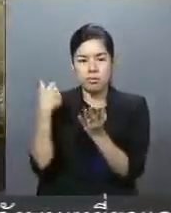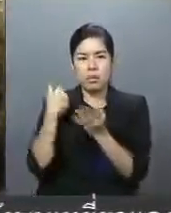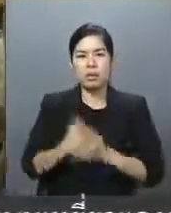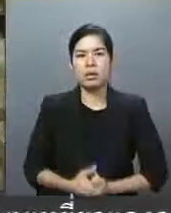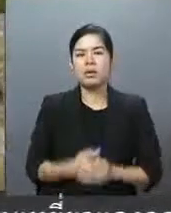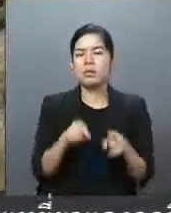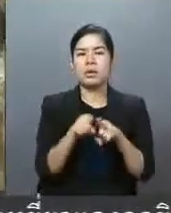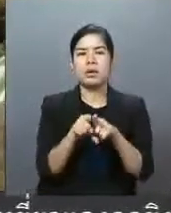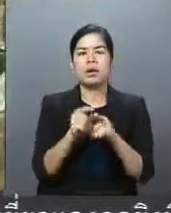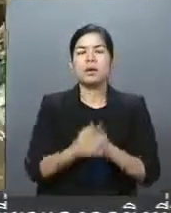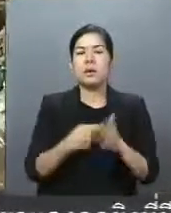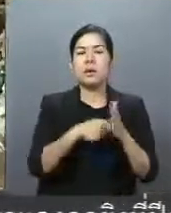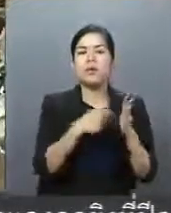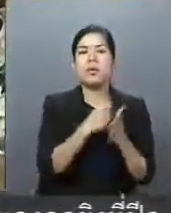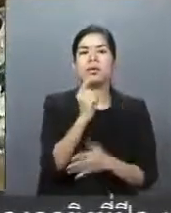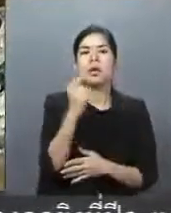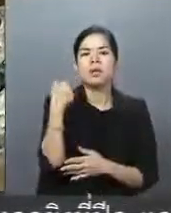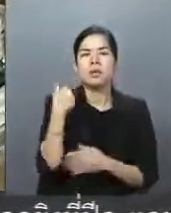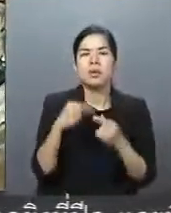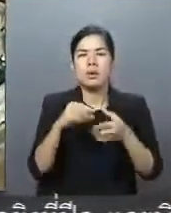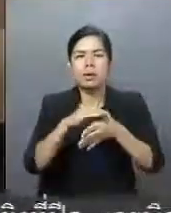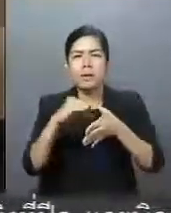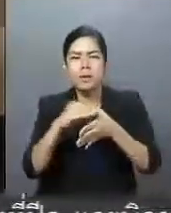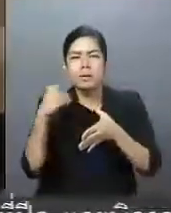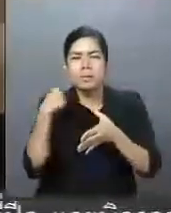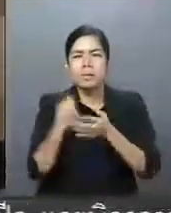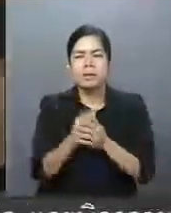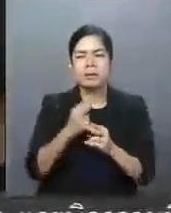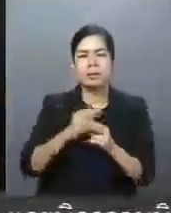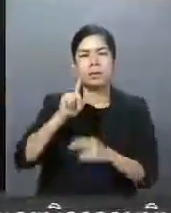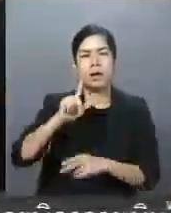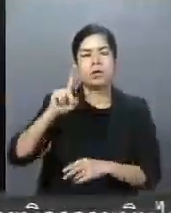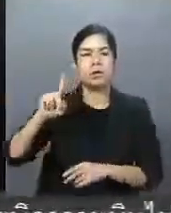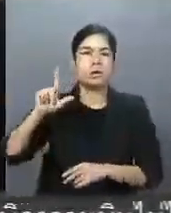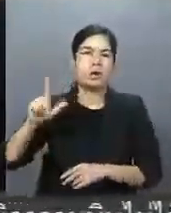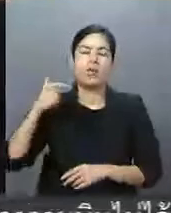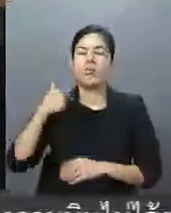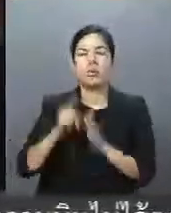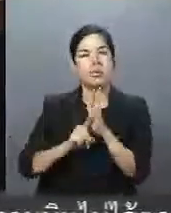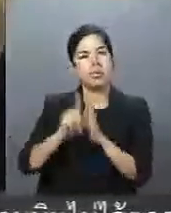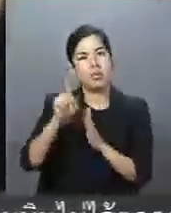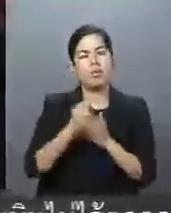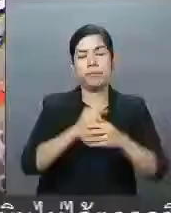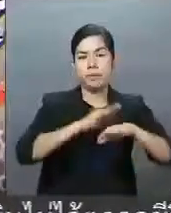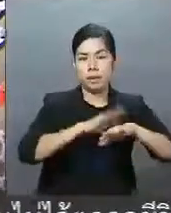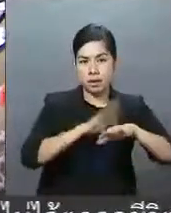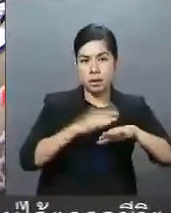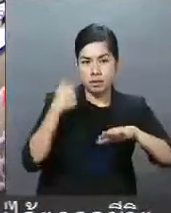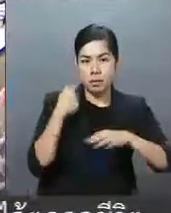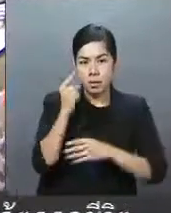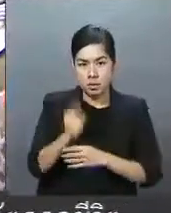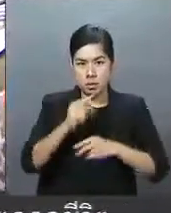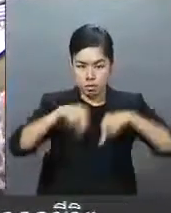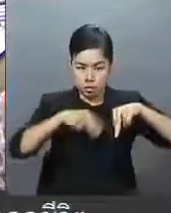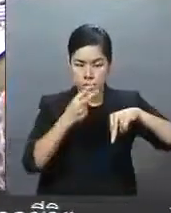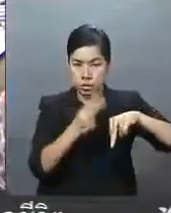กันเนื่องจากมีปริมาณไขมันที่ไม่ดีหรือ LDL ค่อนข้างสูงจึงแนะนำให้ผู้บริโภคสังเกตรายละเอียดของผลิตภัณ